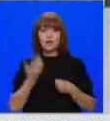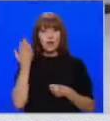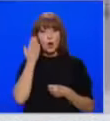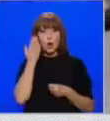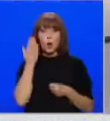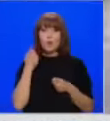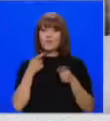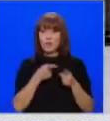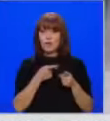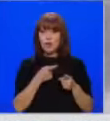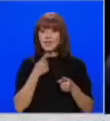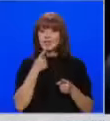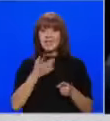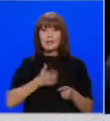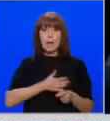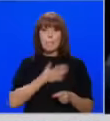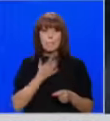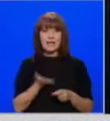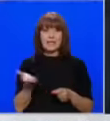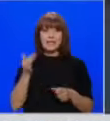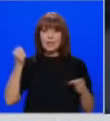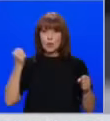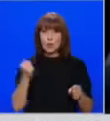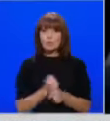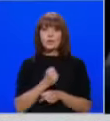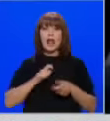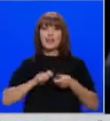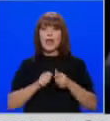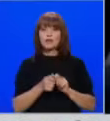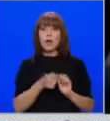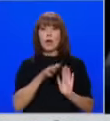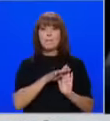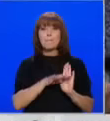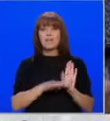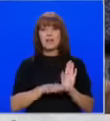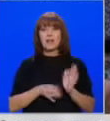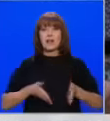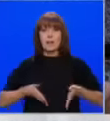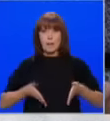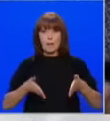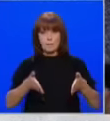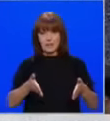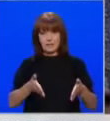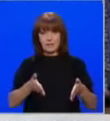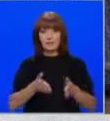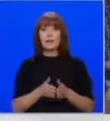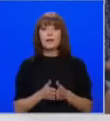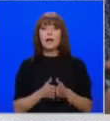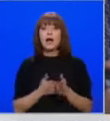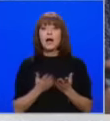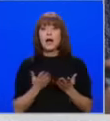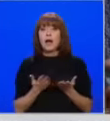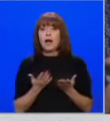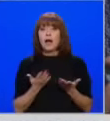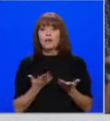обвинен в причиняване на смърт след умишлено нарушаване на правилата за движение по пътищата. Квалификацията на деянието от